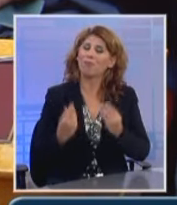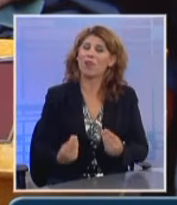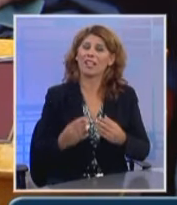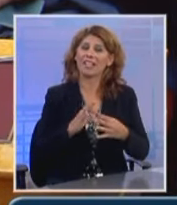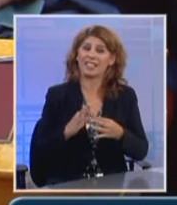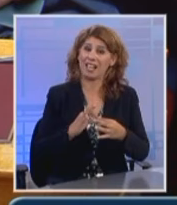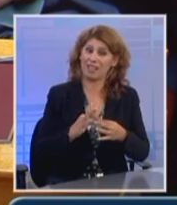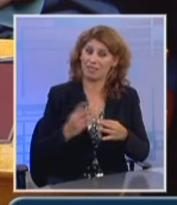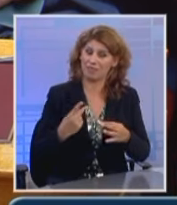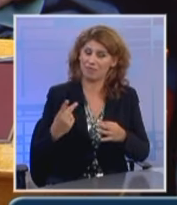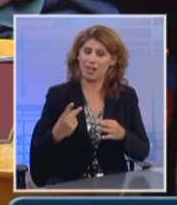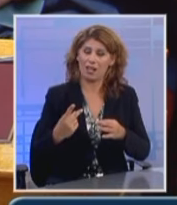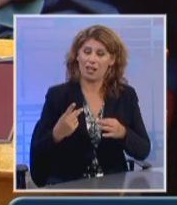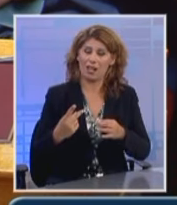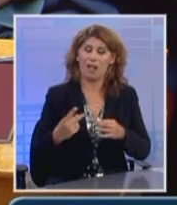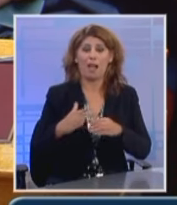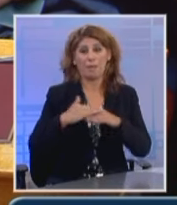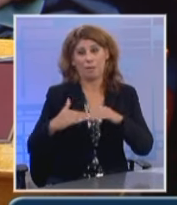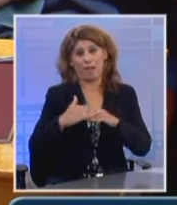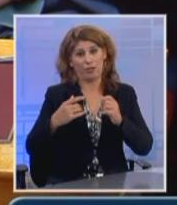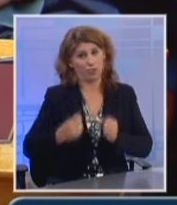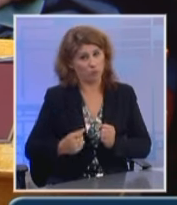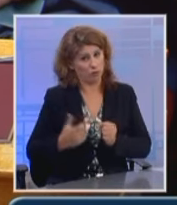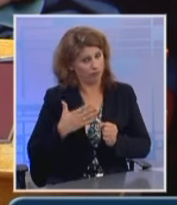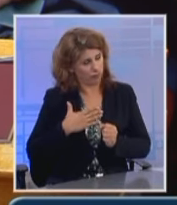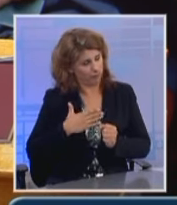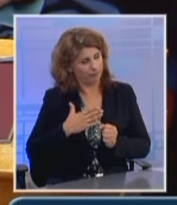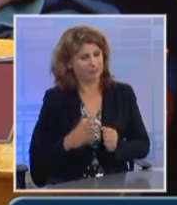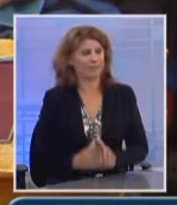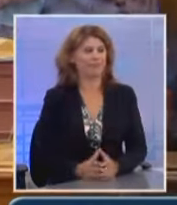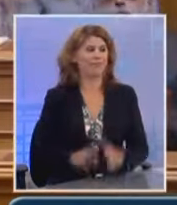συνεργασία μαζί του σε επίπεδο θεσμών. Να ευχαριστήσω,